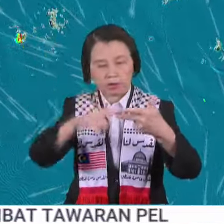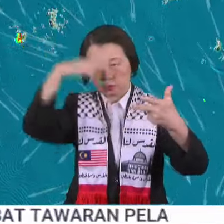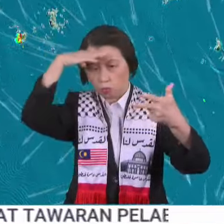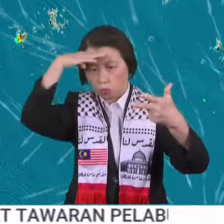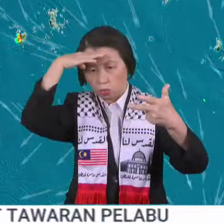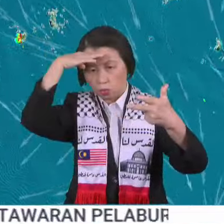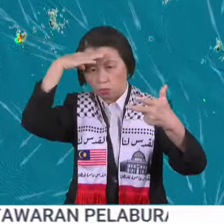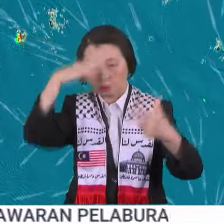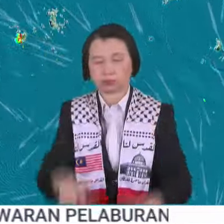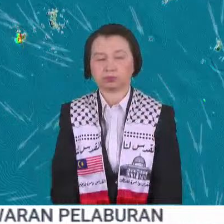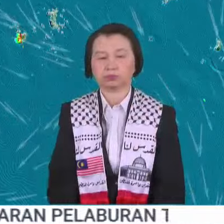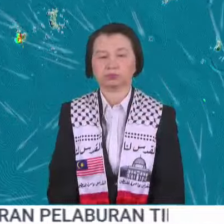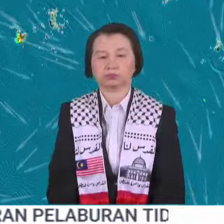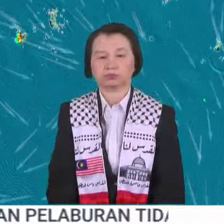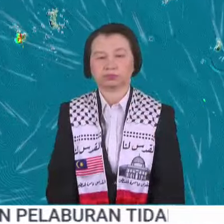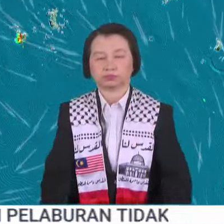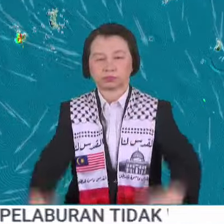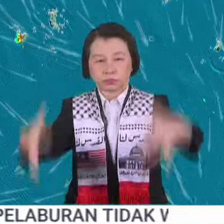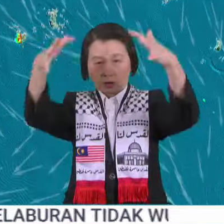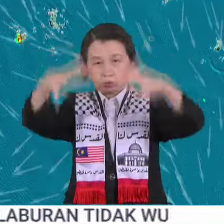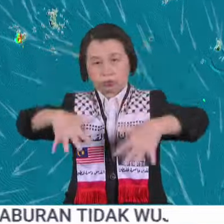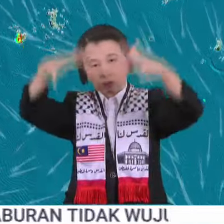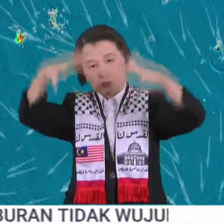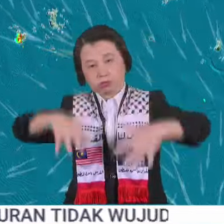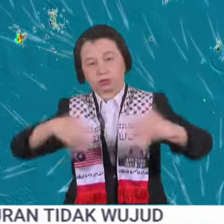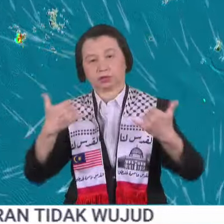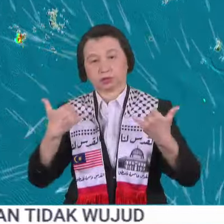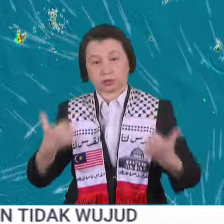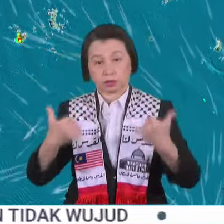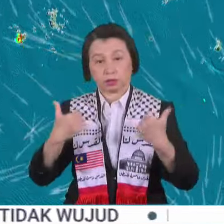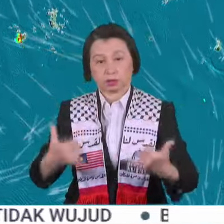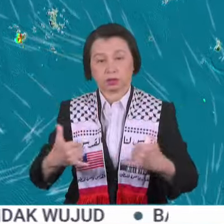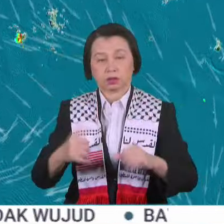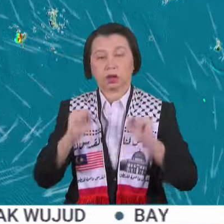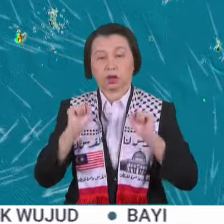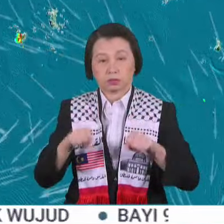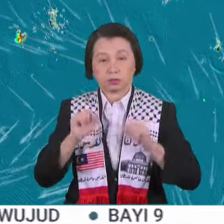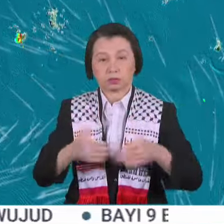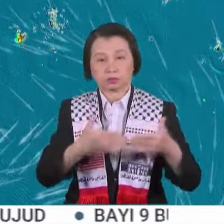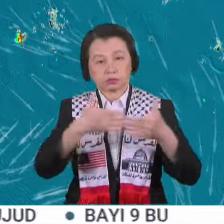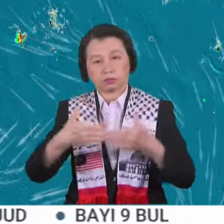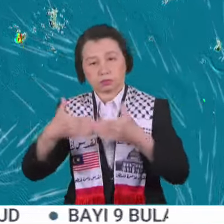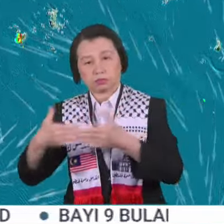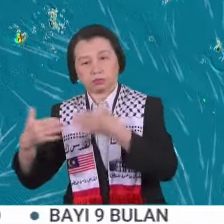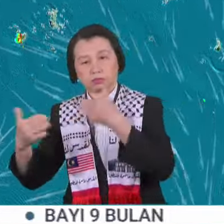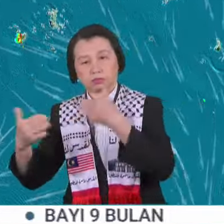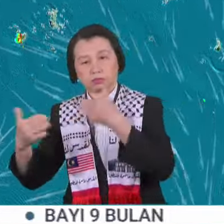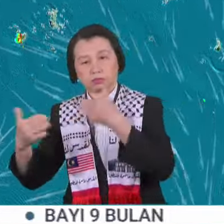Johor. Keadaan hujan yang sedang berlaku ketika ini dijangka boleh berlanjutan sehingga ke malam